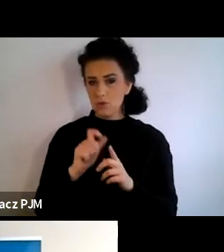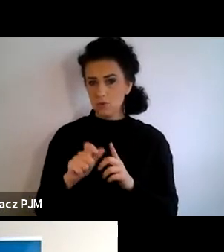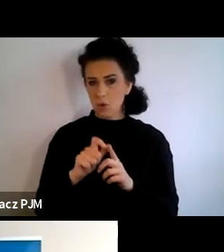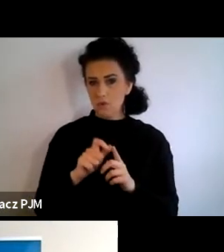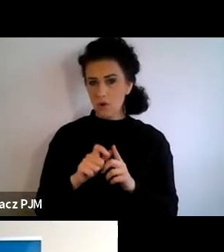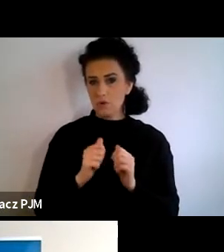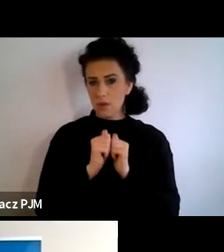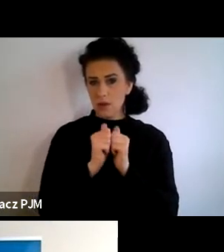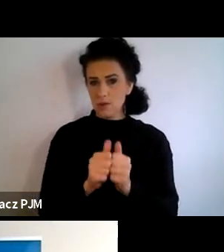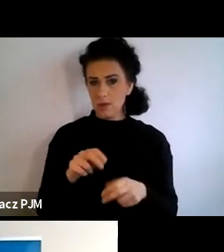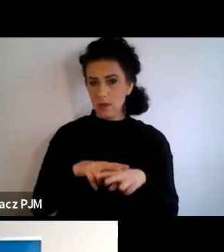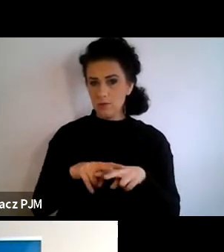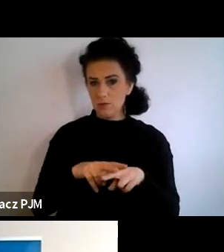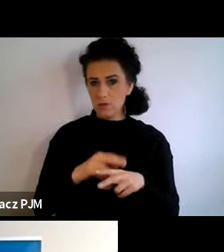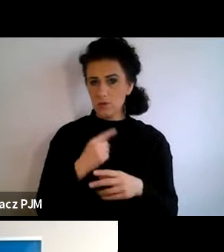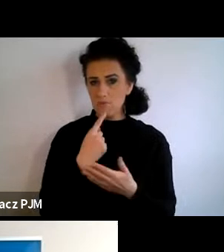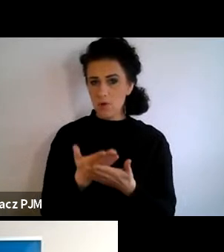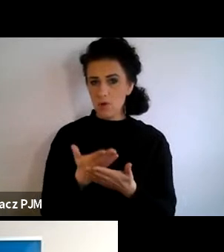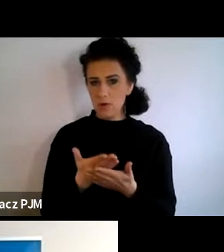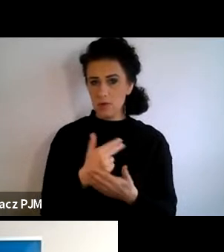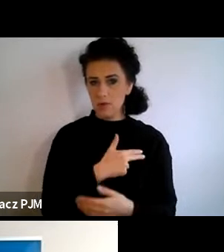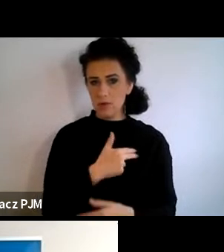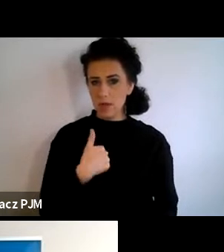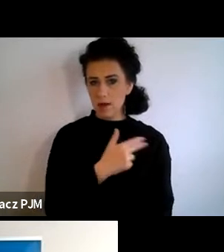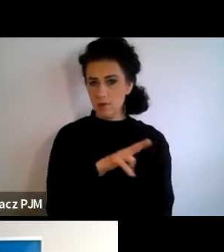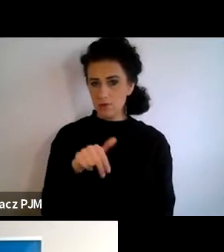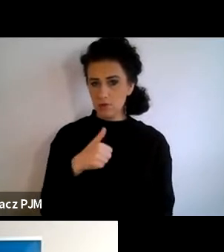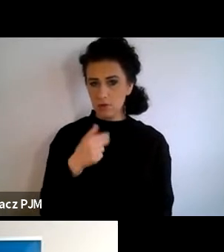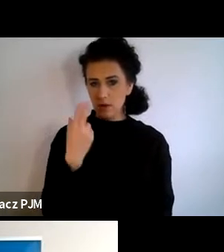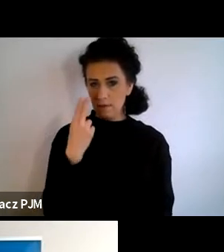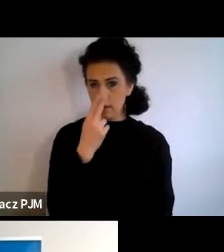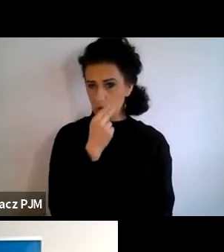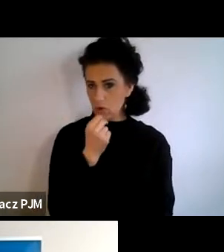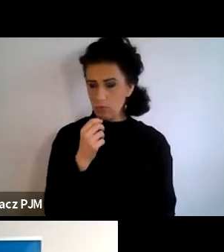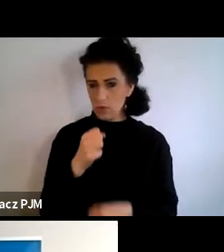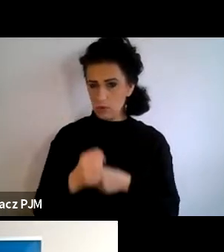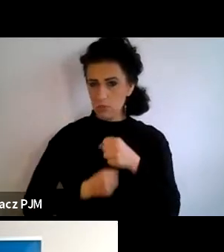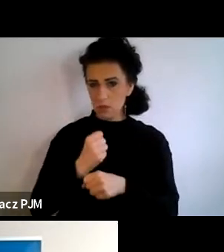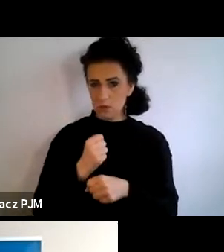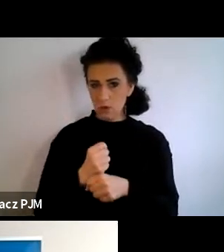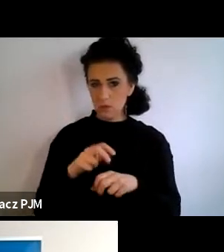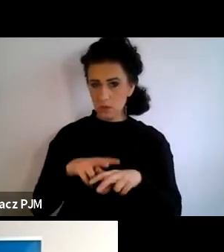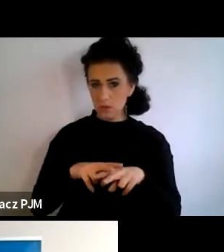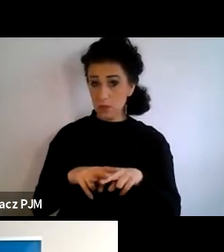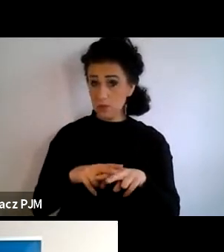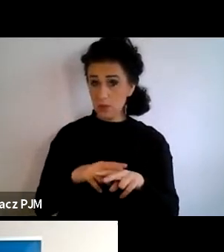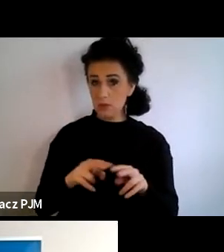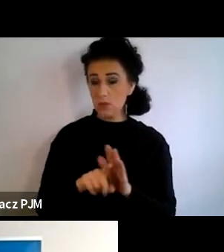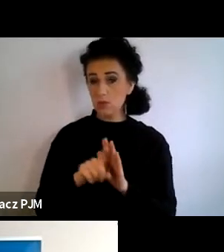narzędzie, które zostało nam polecone przez naszego niewidzącego pracownika jako narzędzie do